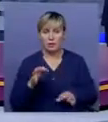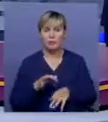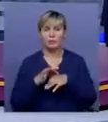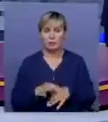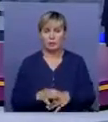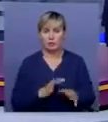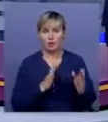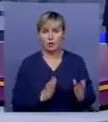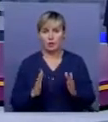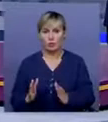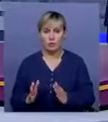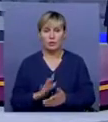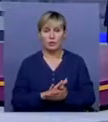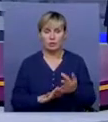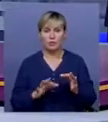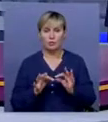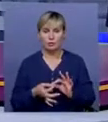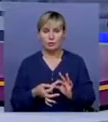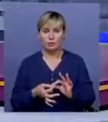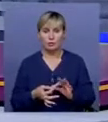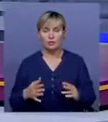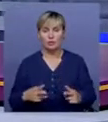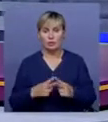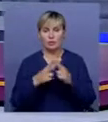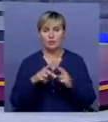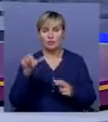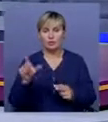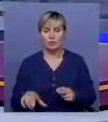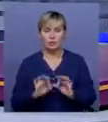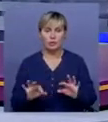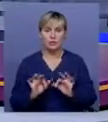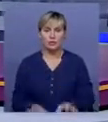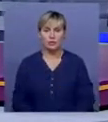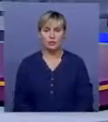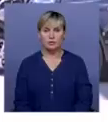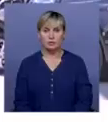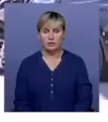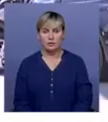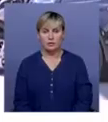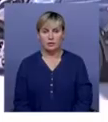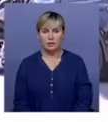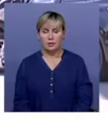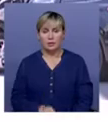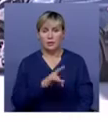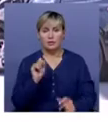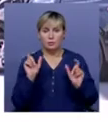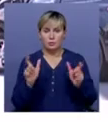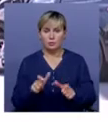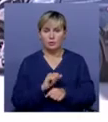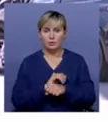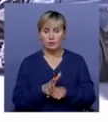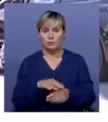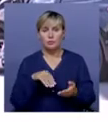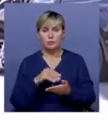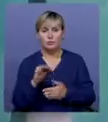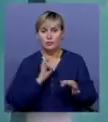проводятся регулярно. В ситуации разбиралась наш столичный корреспондент Мира Альжанова. Из-за пандемии коронавируса